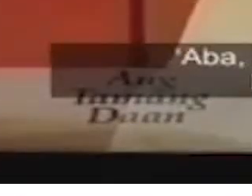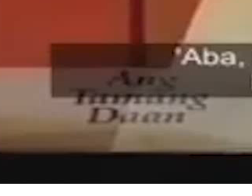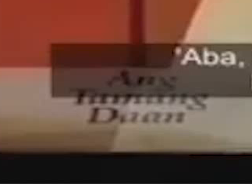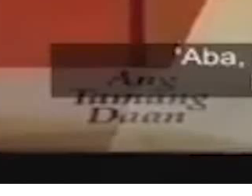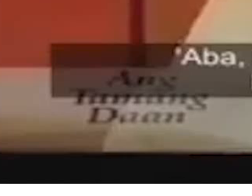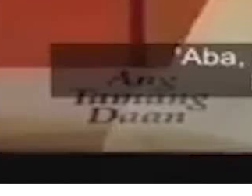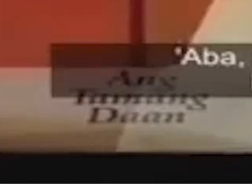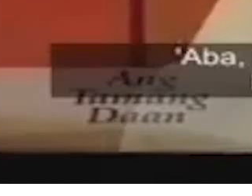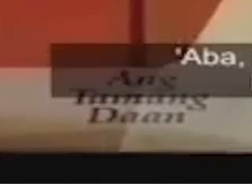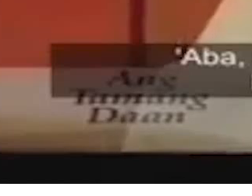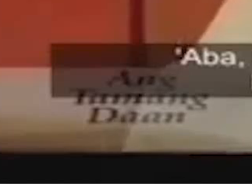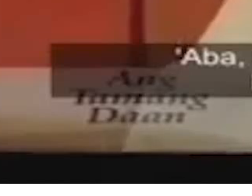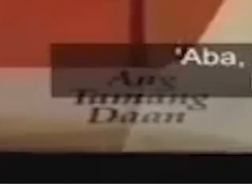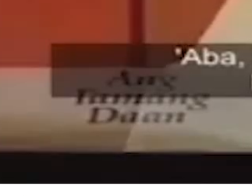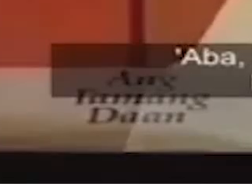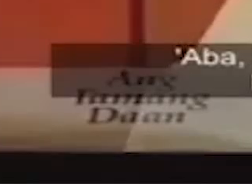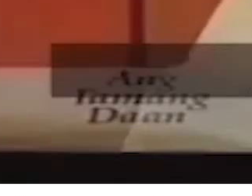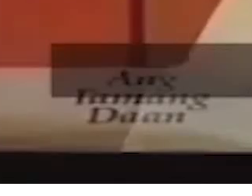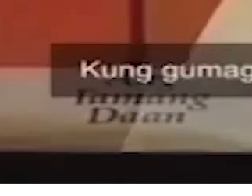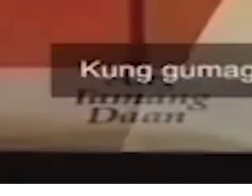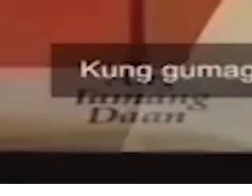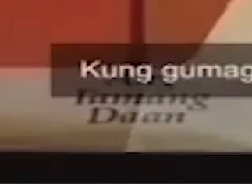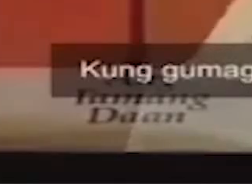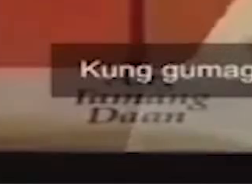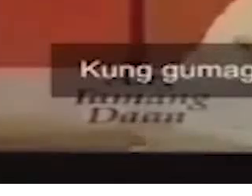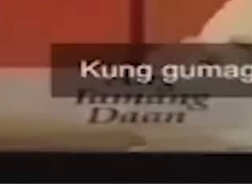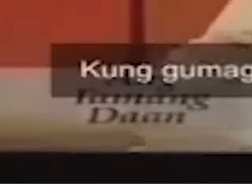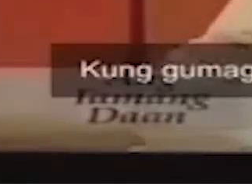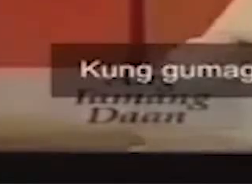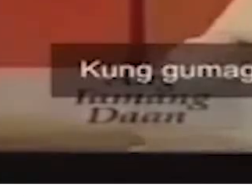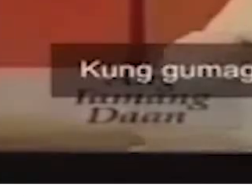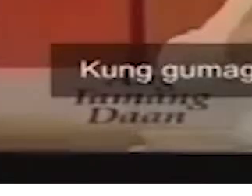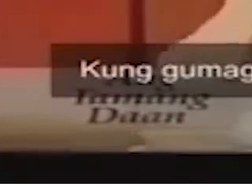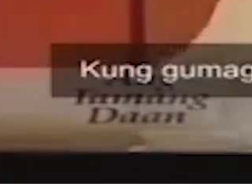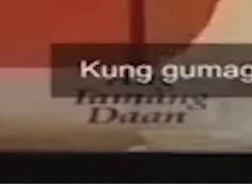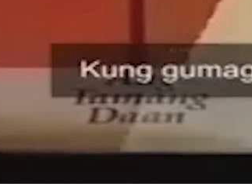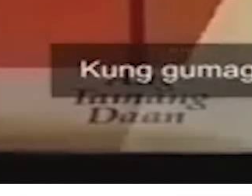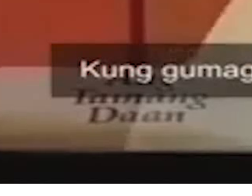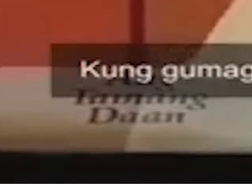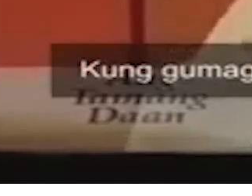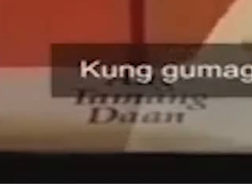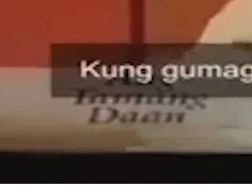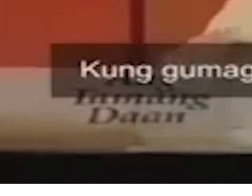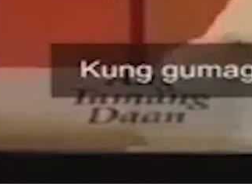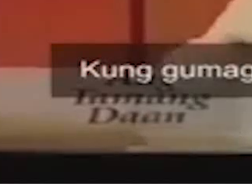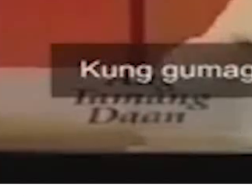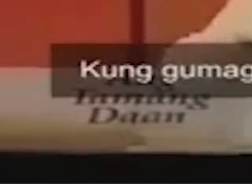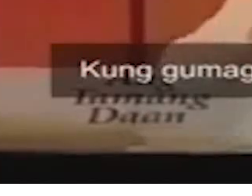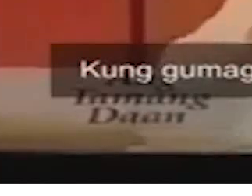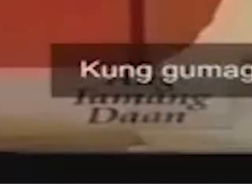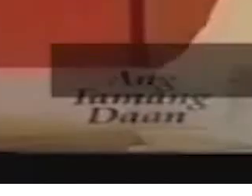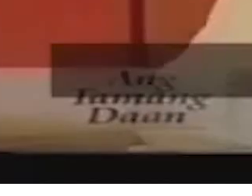niya, aba, hindi anya nagmumura, hindi ako nagmumura. Mm-mm. Kung gumagamit man ako ng salitang GAGO, kung gumagamit man ako ng